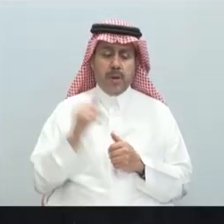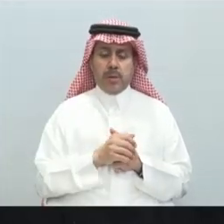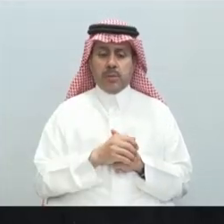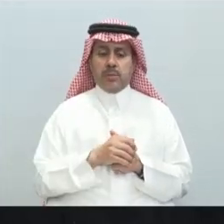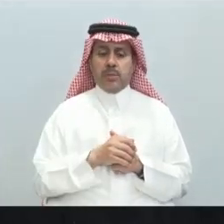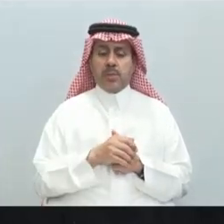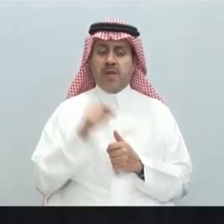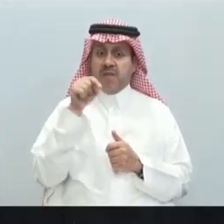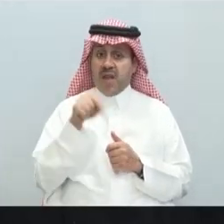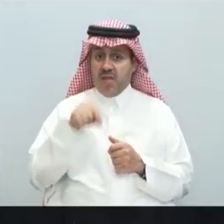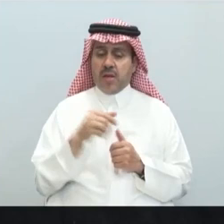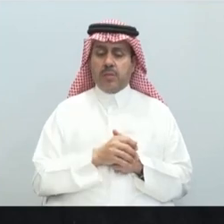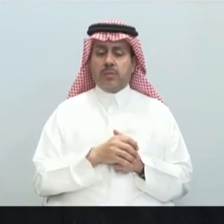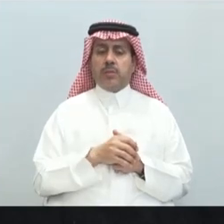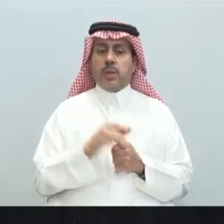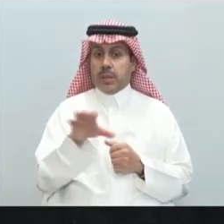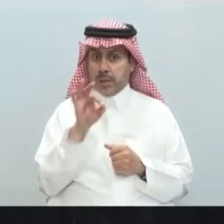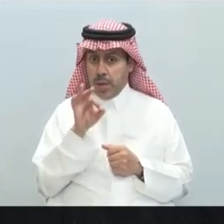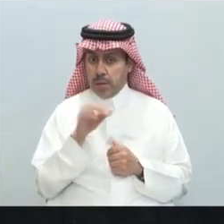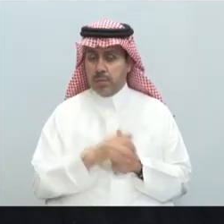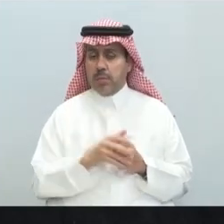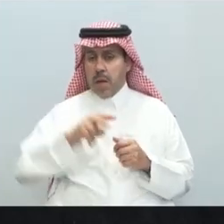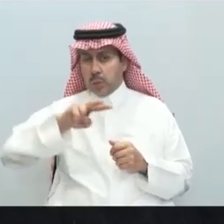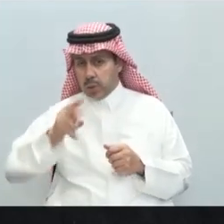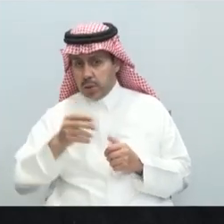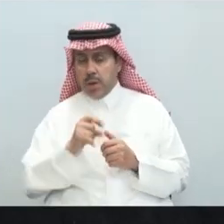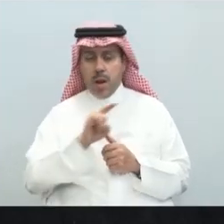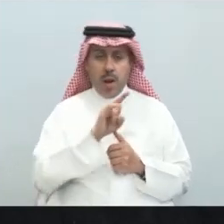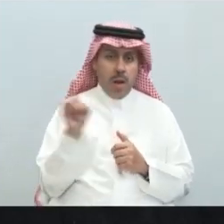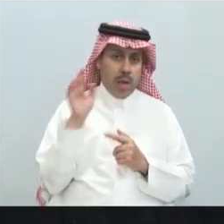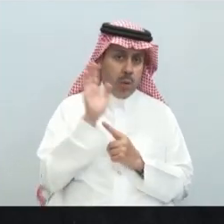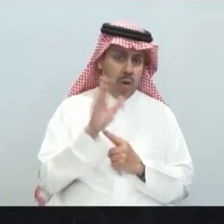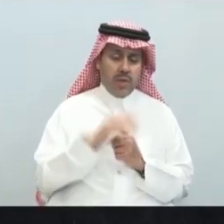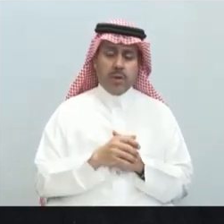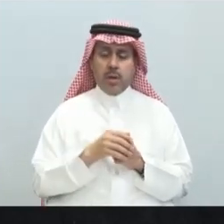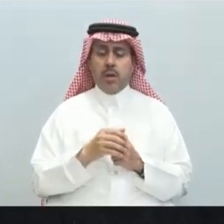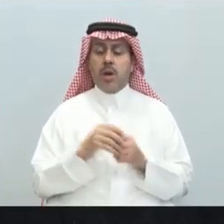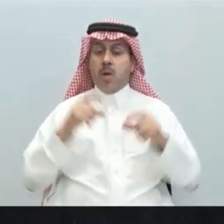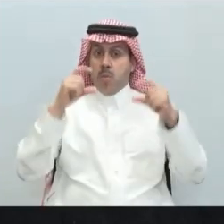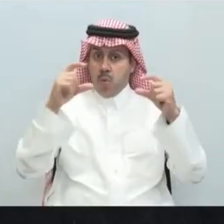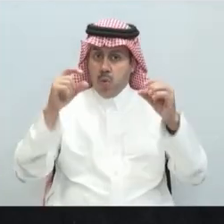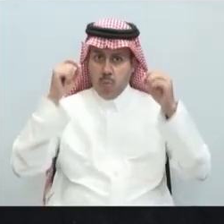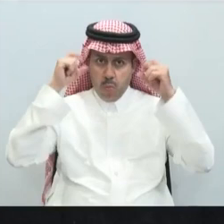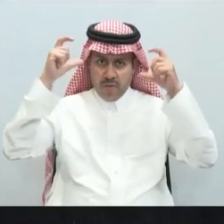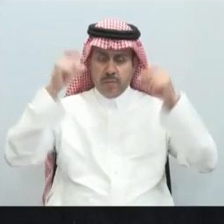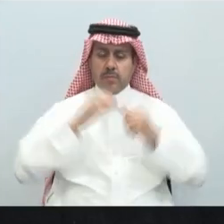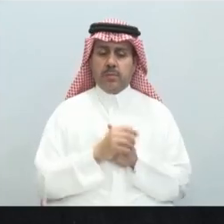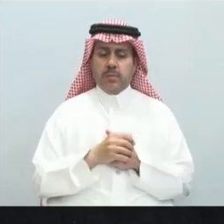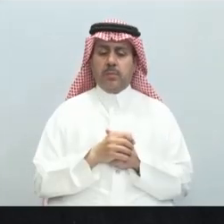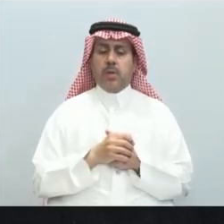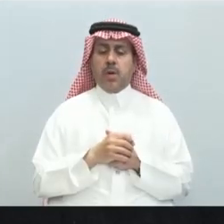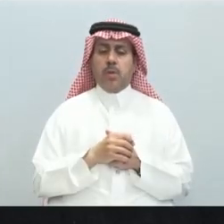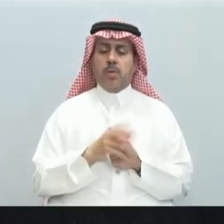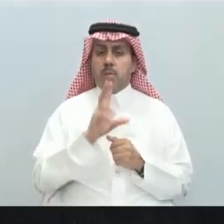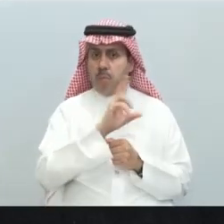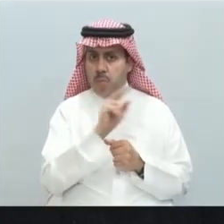في هذا الموضوع يعني اختيار العباره او تغييرها لا يؤثر المهم ان يكون الموضوع موضوعا فعلا